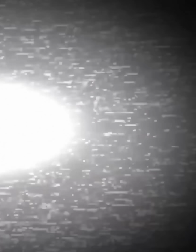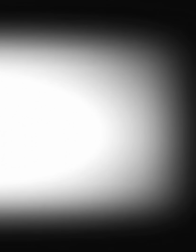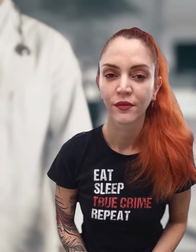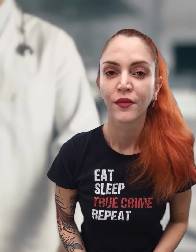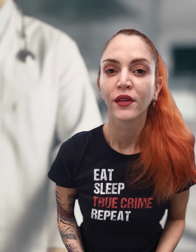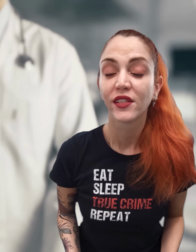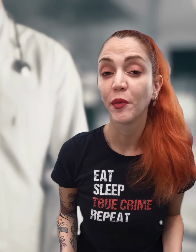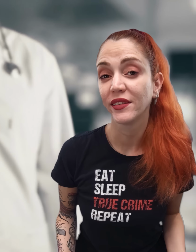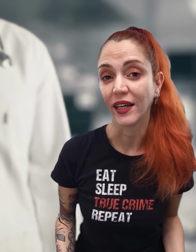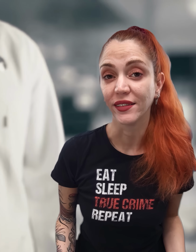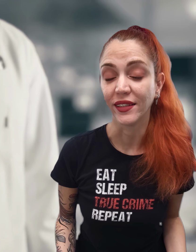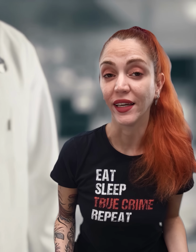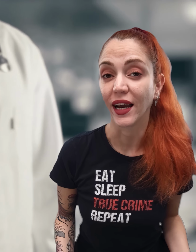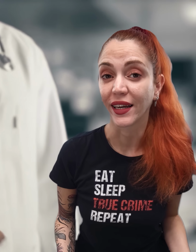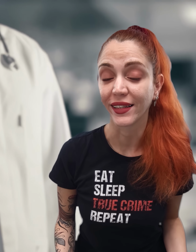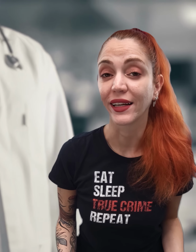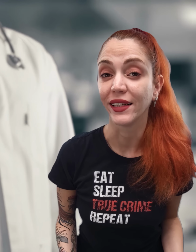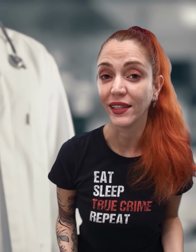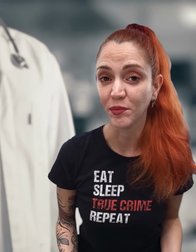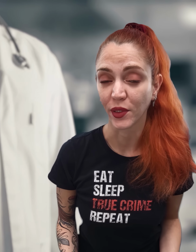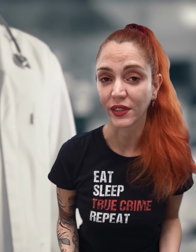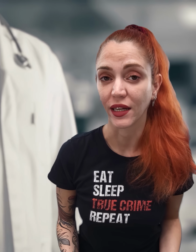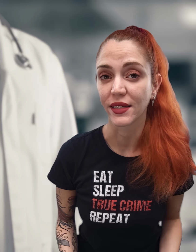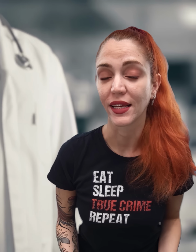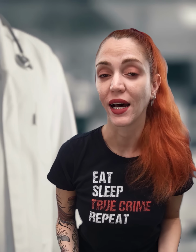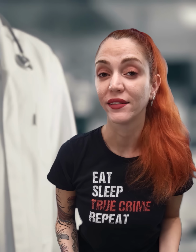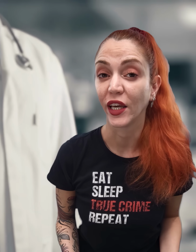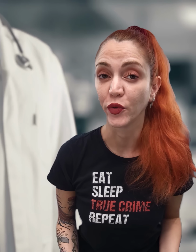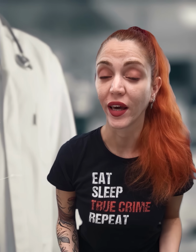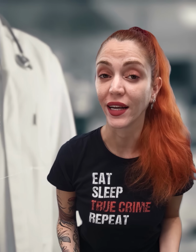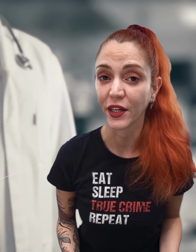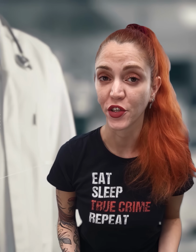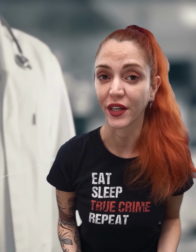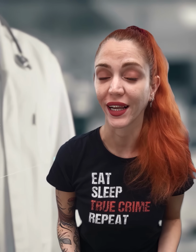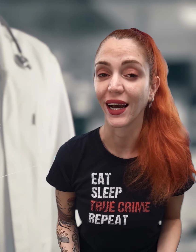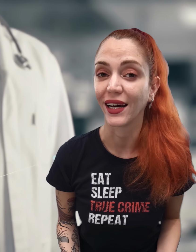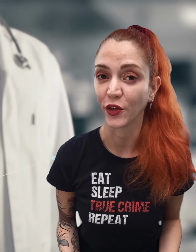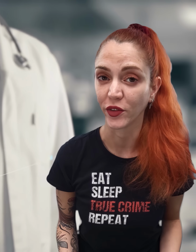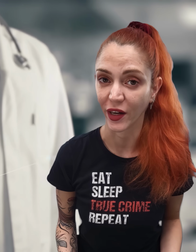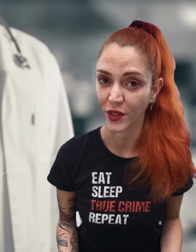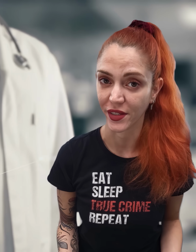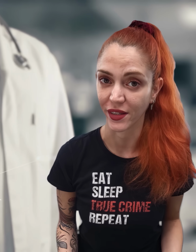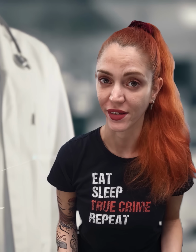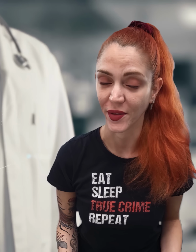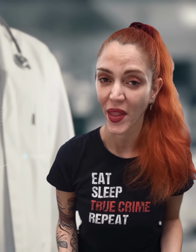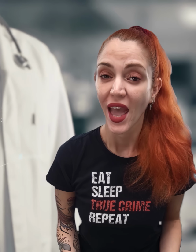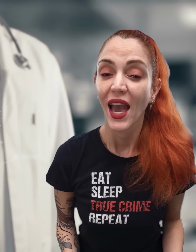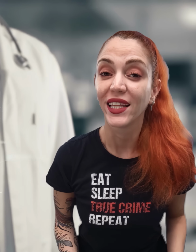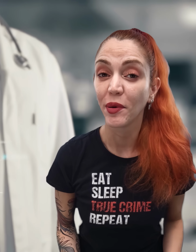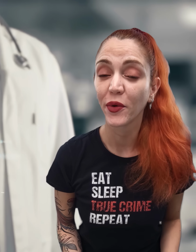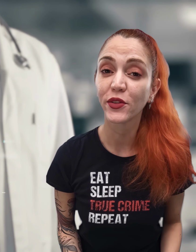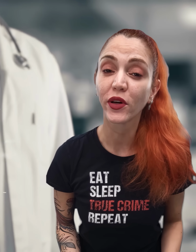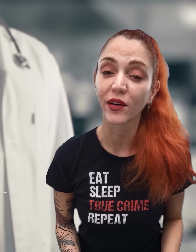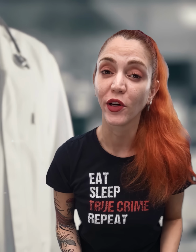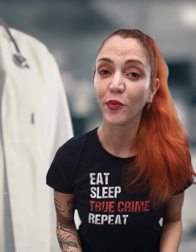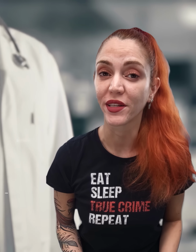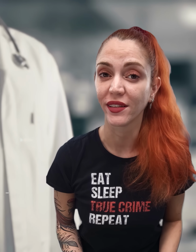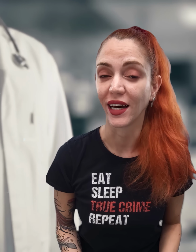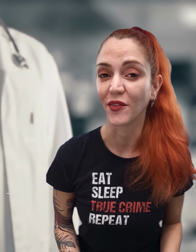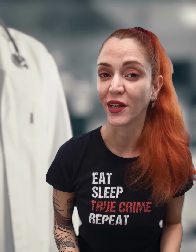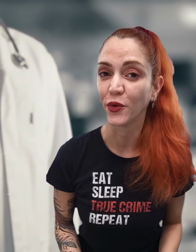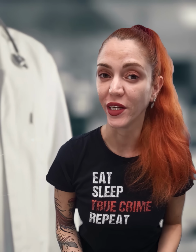guardare siamo in tanti a credere nell'importanza di aiutare la ricerca ad aiutare noi stessi ed è per questo che